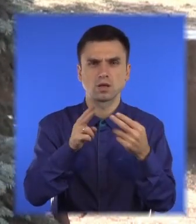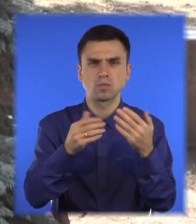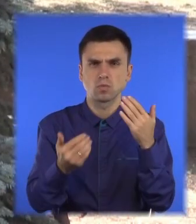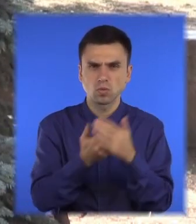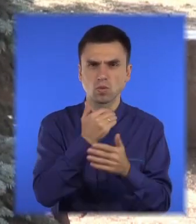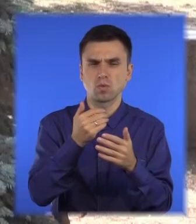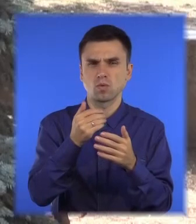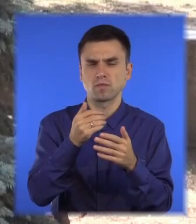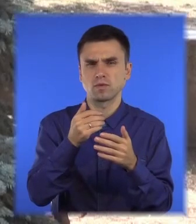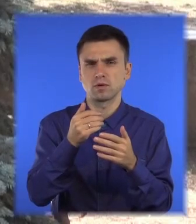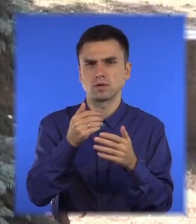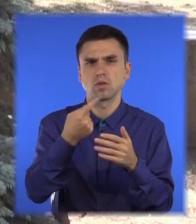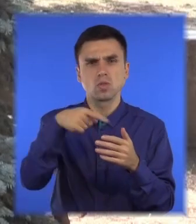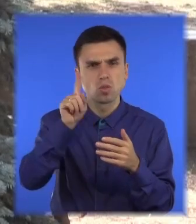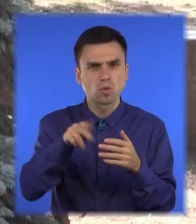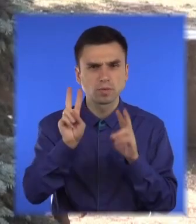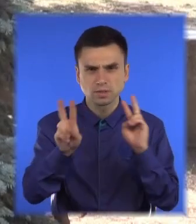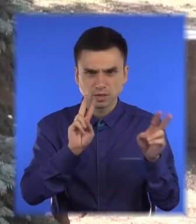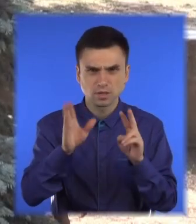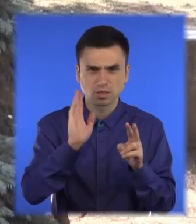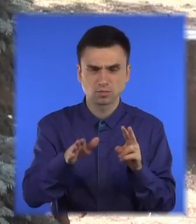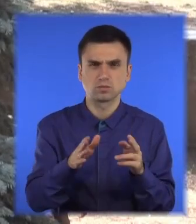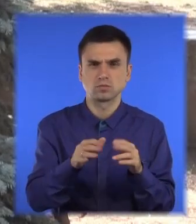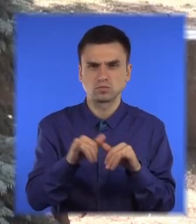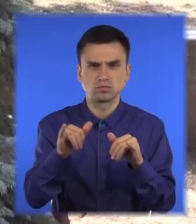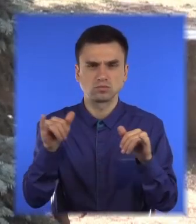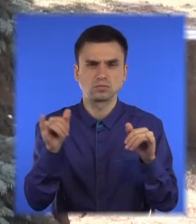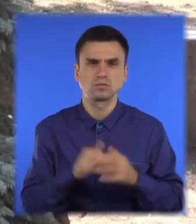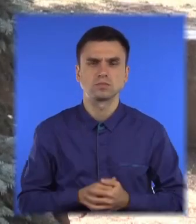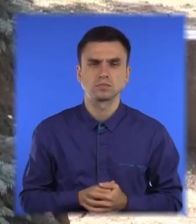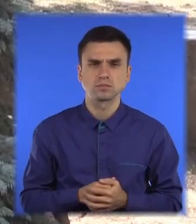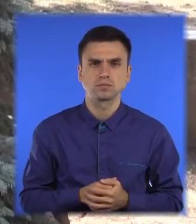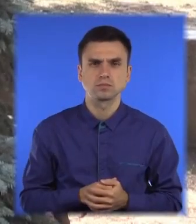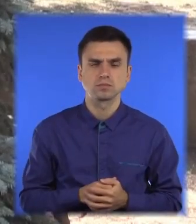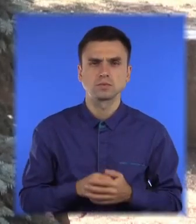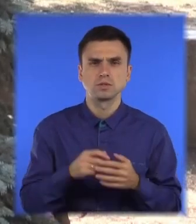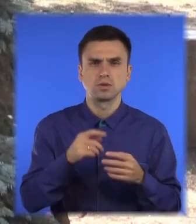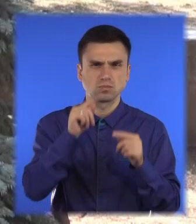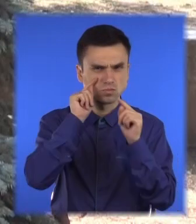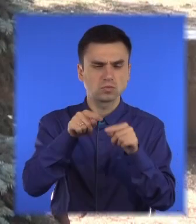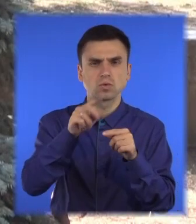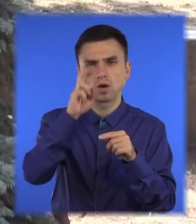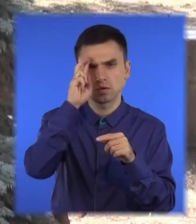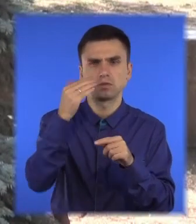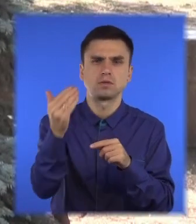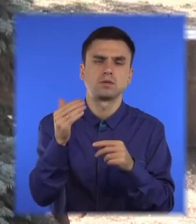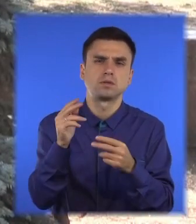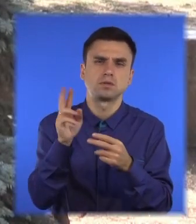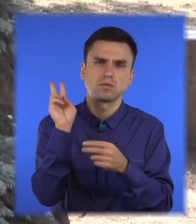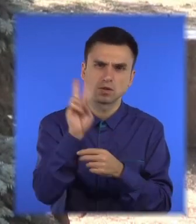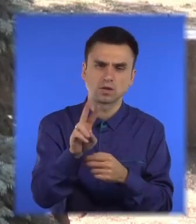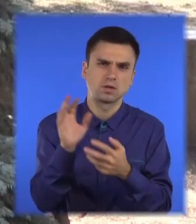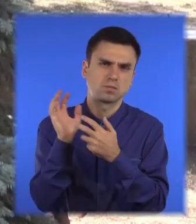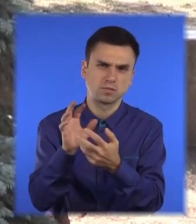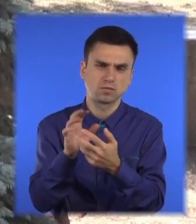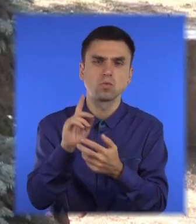іменно комунальному транспорту. На сьогоднішній день, к сожалению, частные перевозчики в связи с экономическими